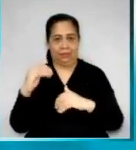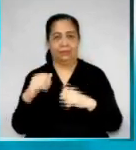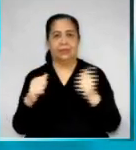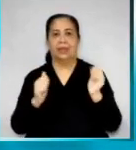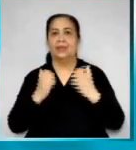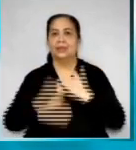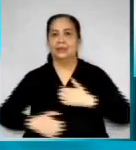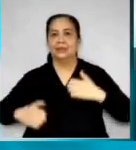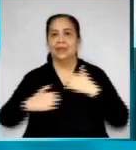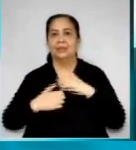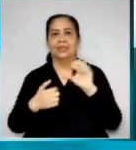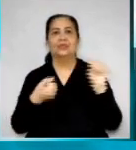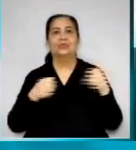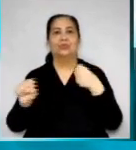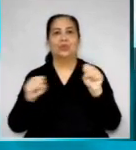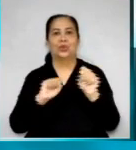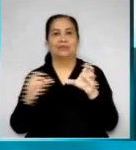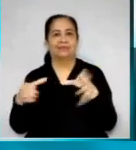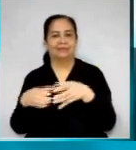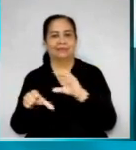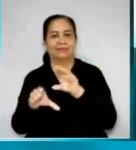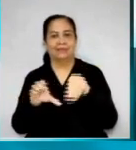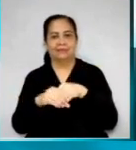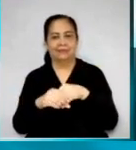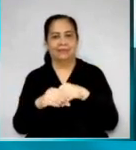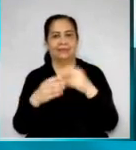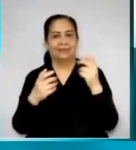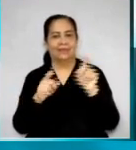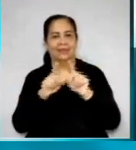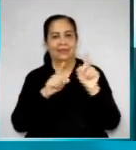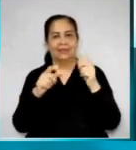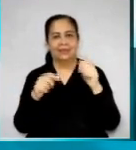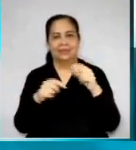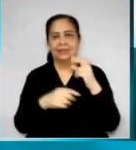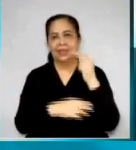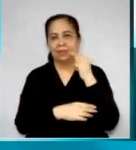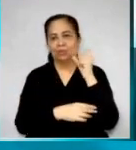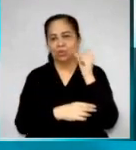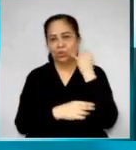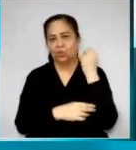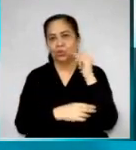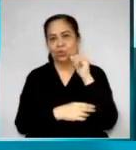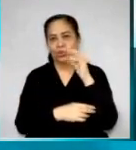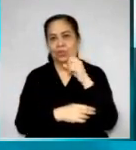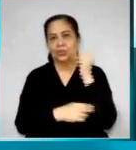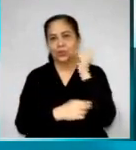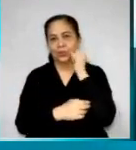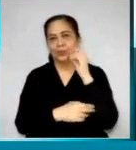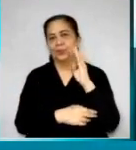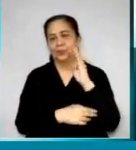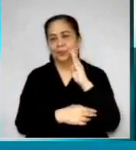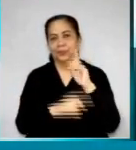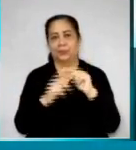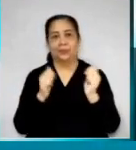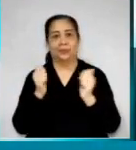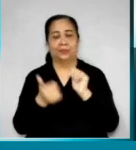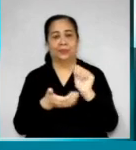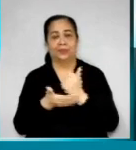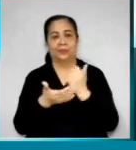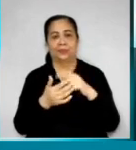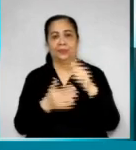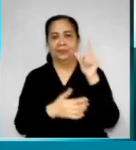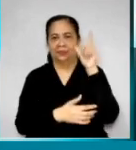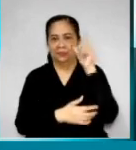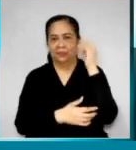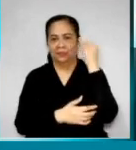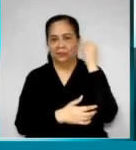category, nakasama sa listahan ang startup lead stars na sina Nam Joo-hyuk at Suzy Bae. Ang singer-actress na si Lee Ji-yoon o mas kilala bilang